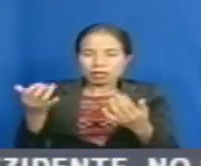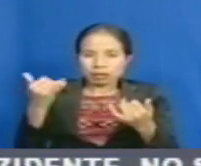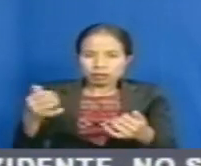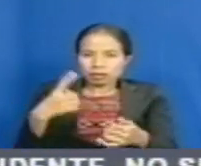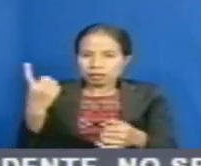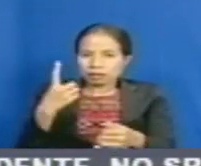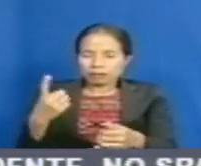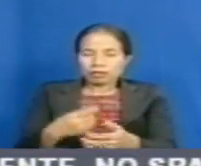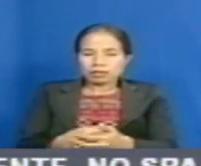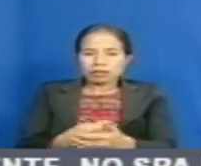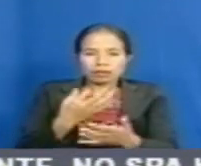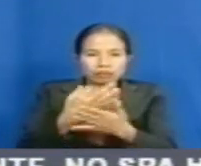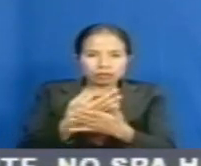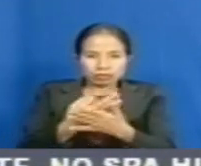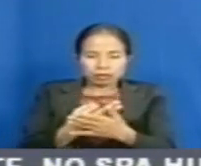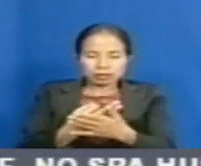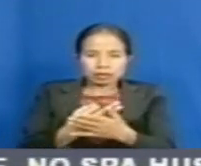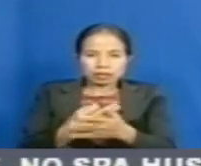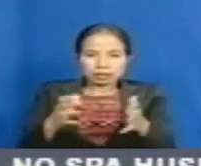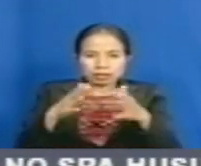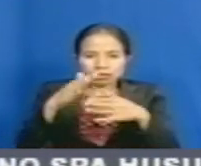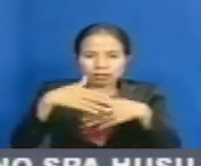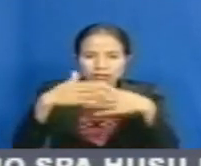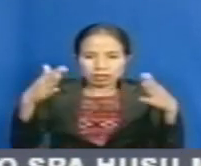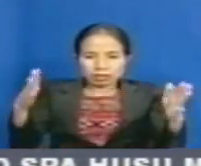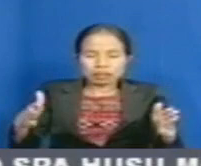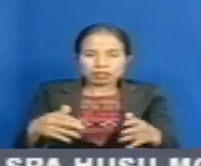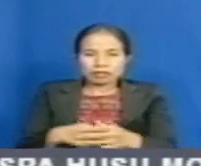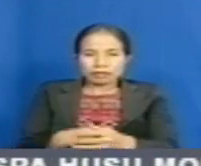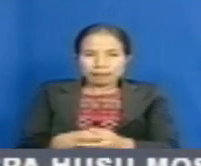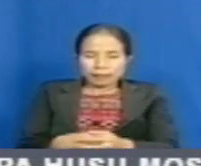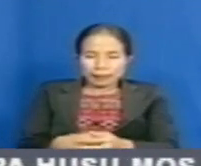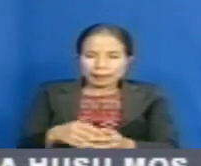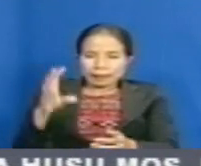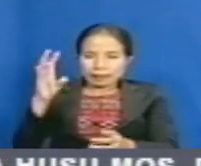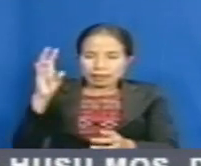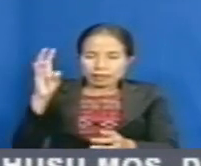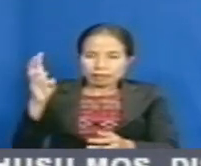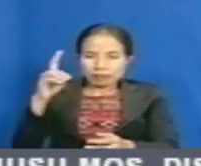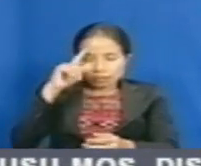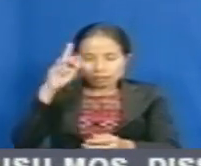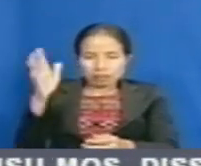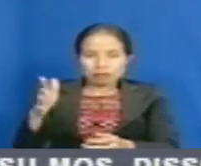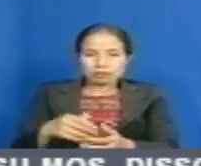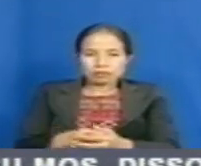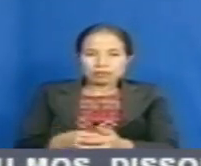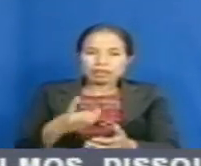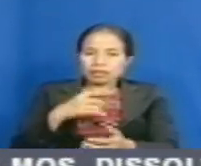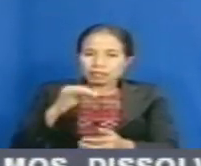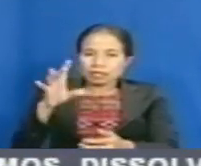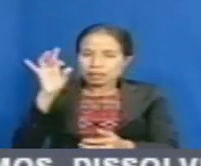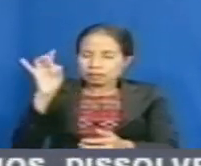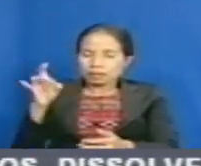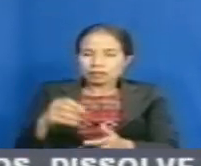mantém ho preço de rebe, rakide $6 lima pul sen. Kasia ide iha dili $8.5. Ami